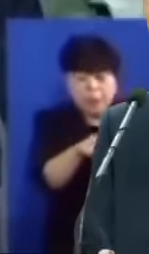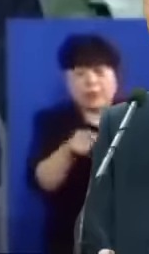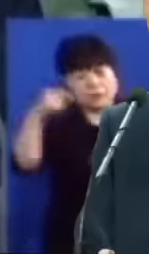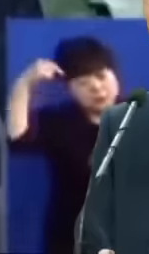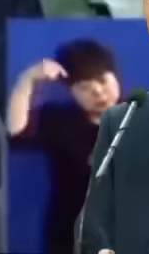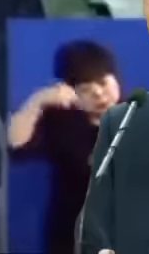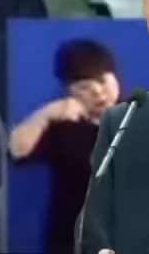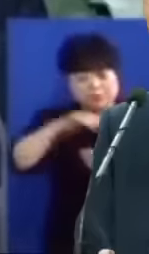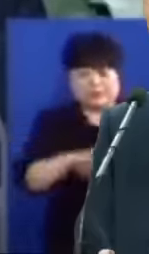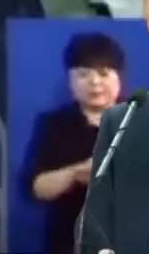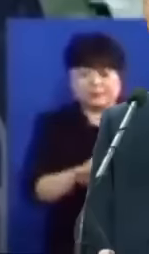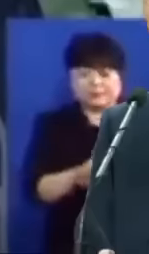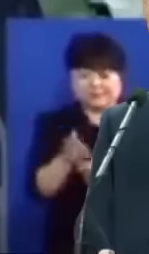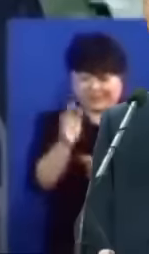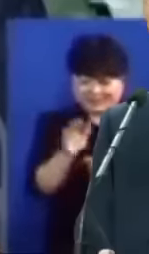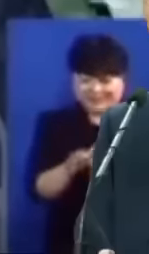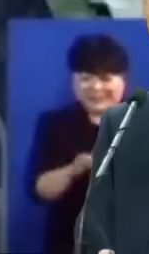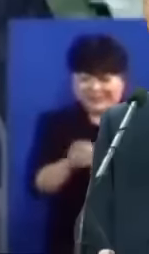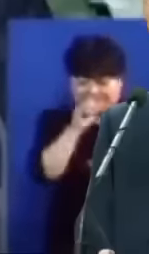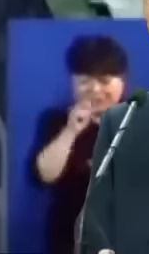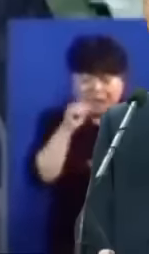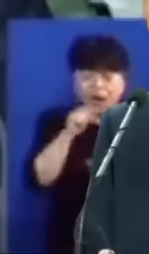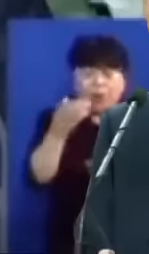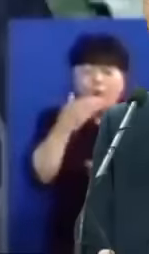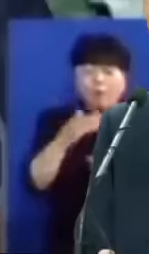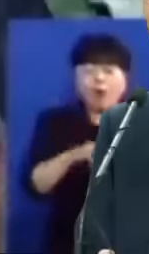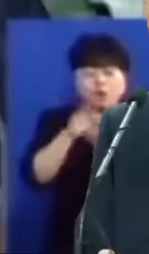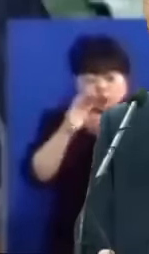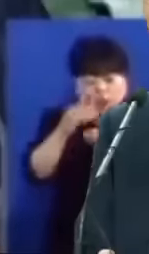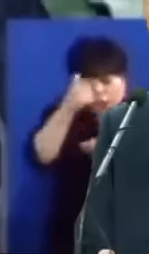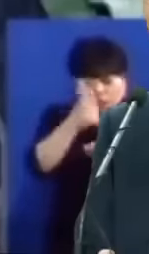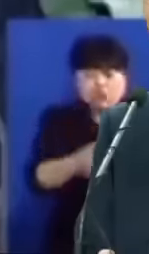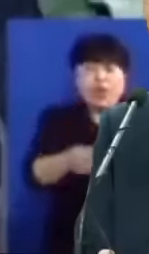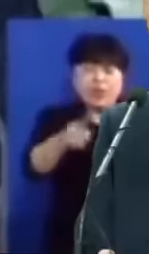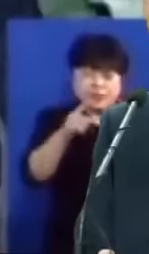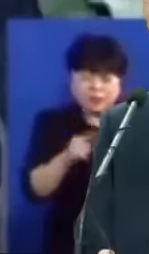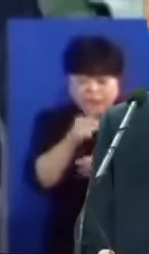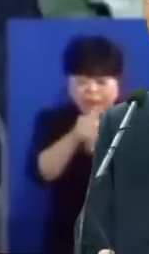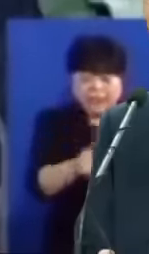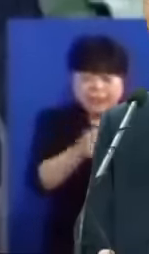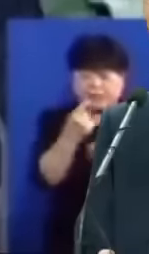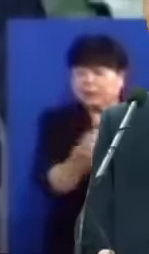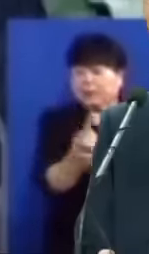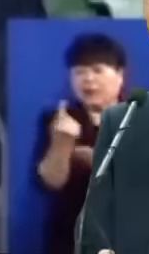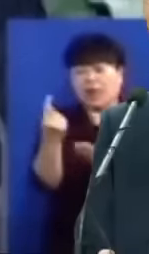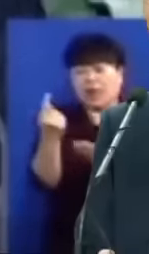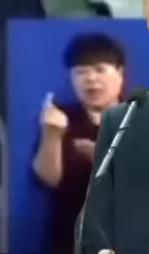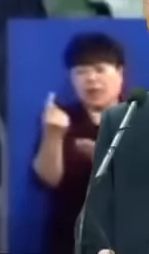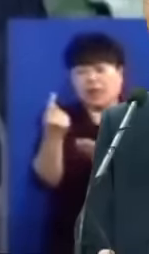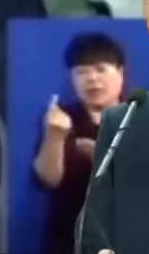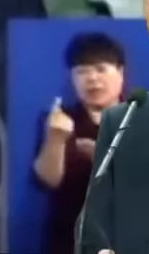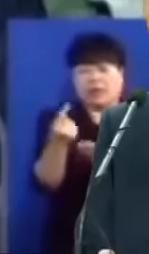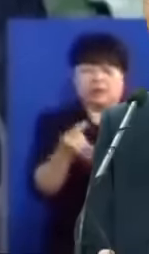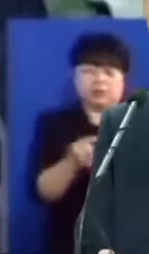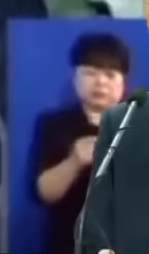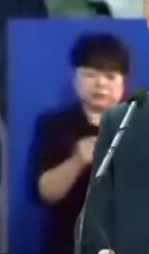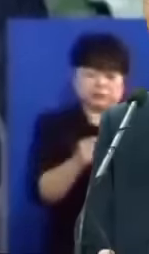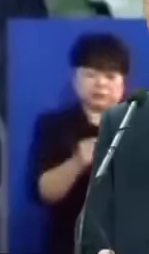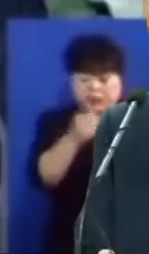느꼈습니다. 그런데 선악과를 따먹고 난 다음 죄가 들어오고 하나님이 떠나시자